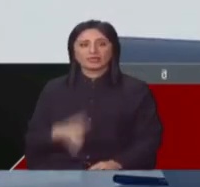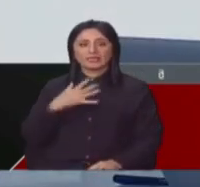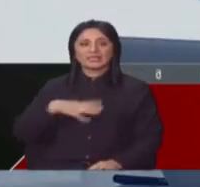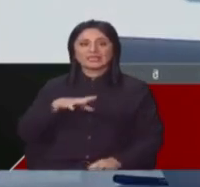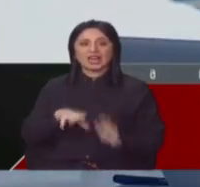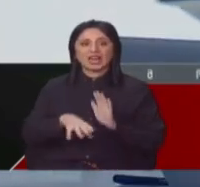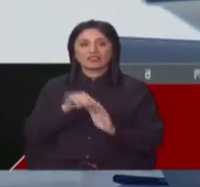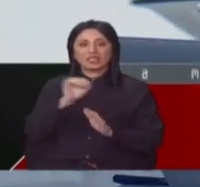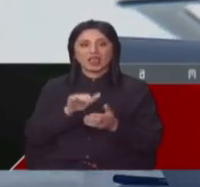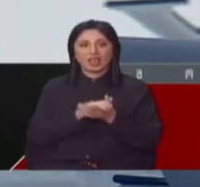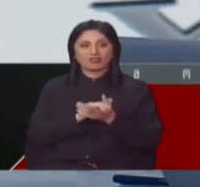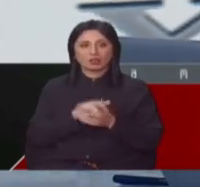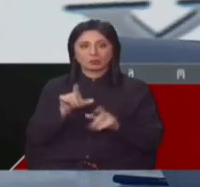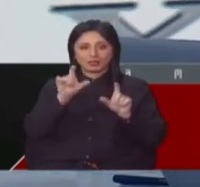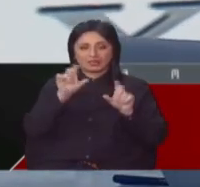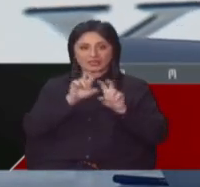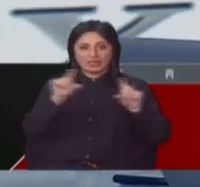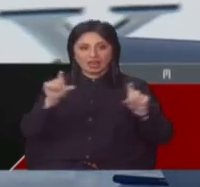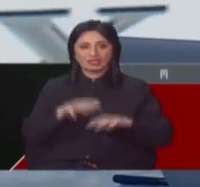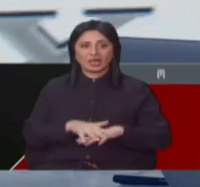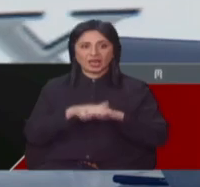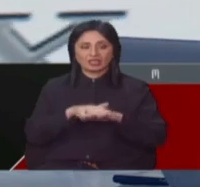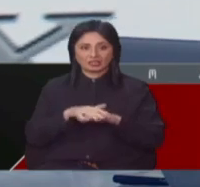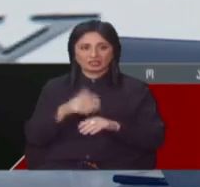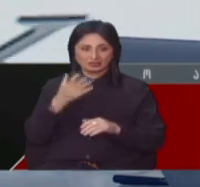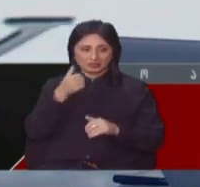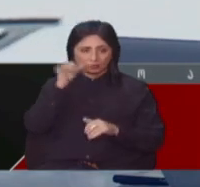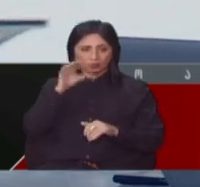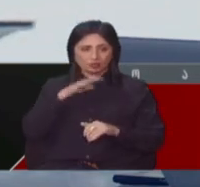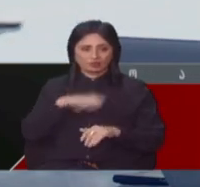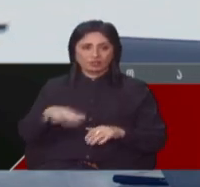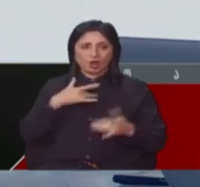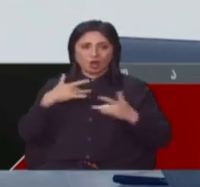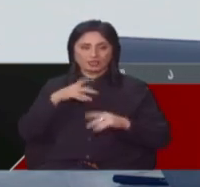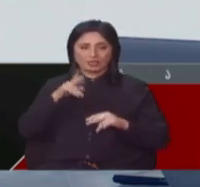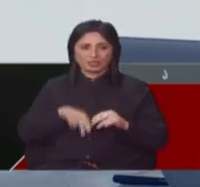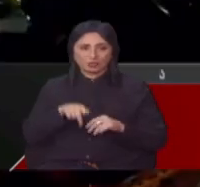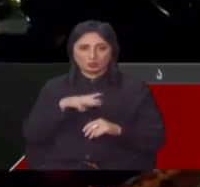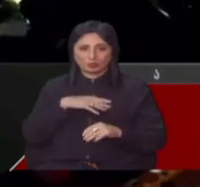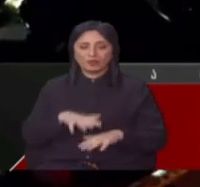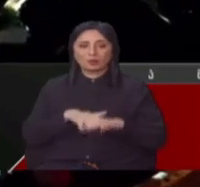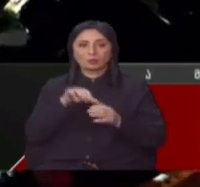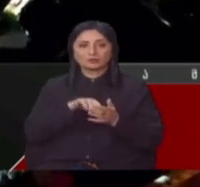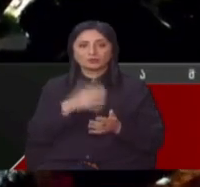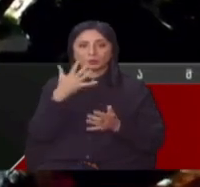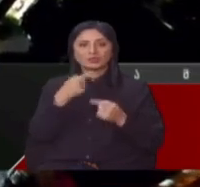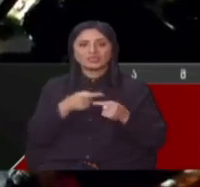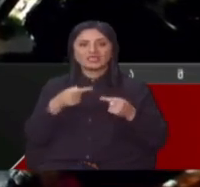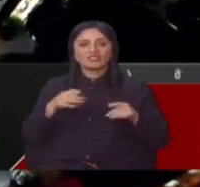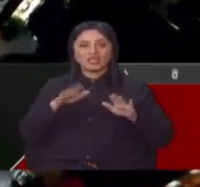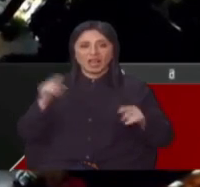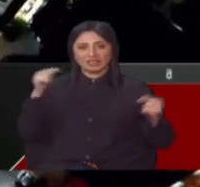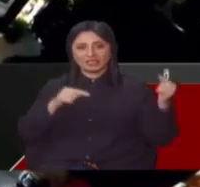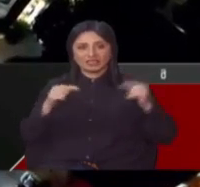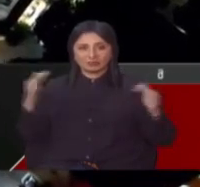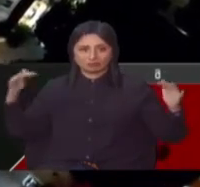საქართველო ირჩევს ევროკავშირს. ამ სახელწოდების აქცია წუხელ თავისუფლების მოედანზე კონცერტით დასრულდა. მონაწილეები 5 სხვადასხვა